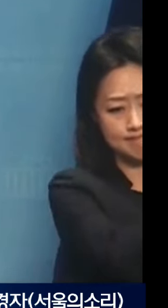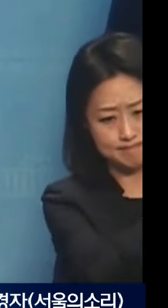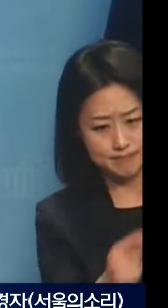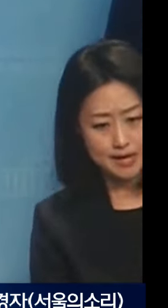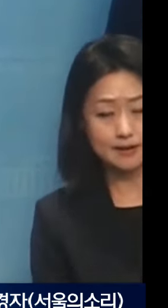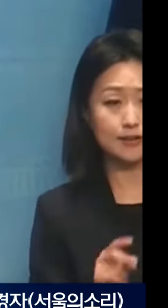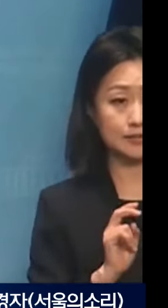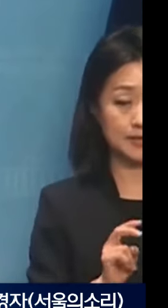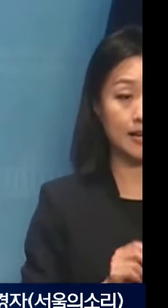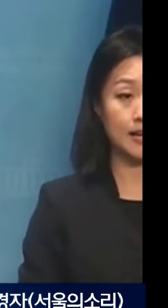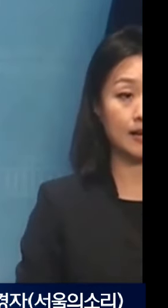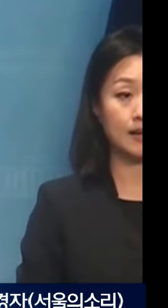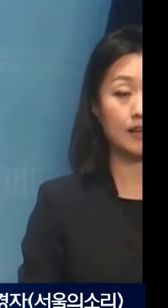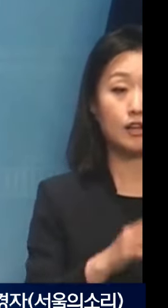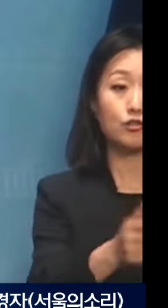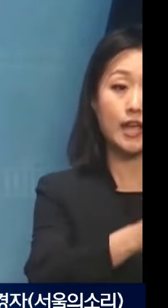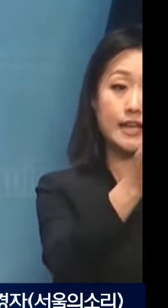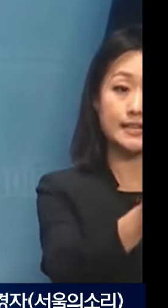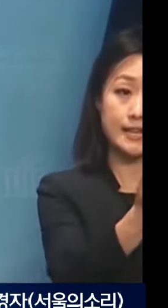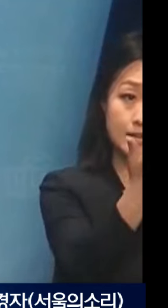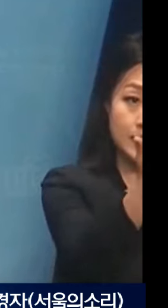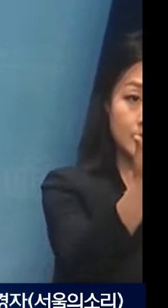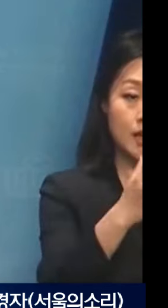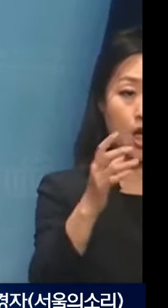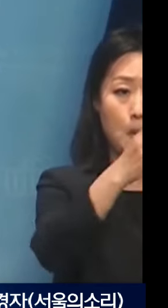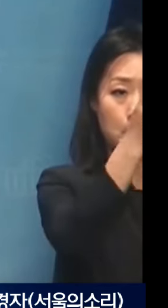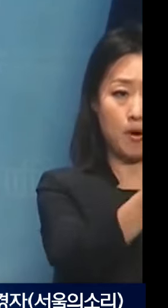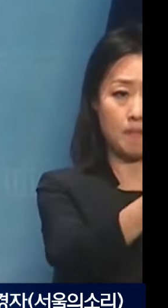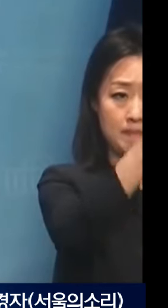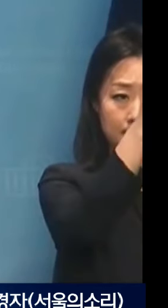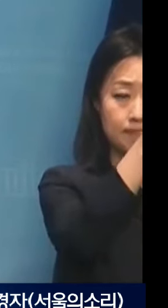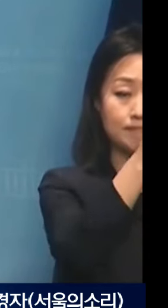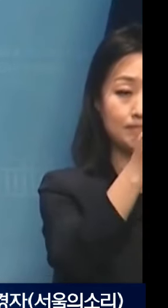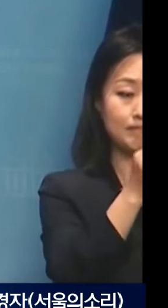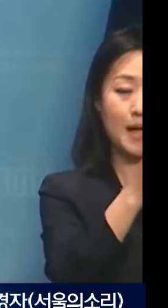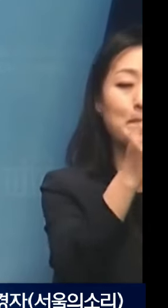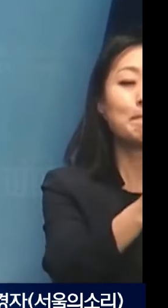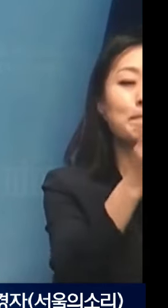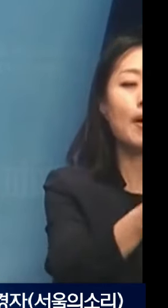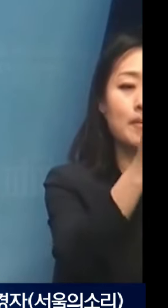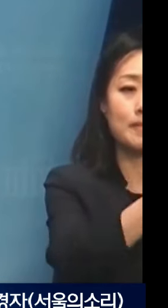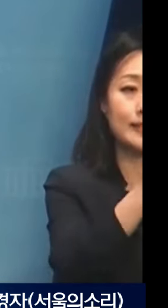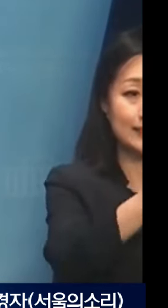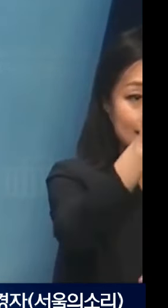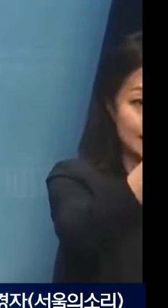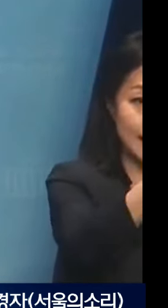것입니다. 김진표 의장은 헌법기관의 수장으로서 5월 임시국회에